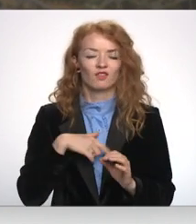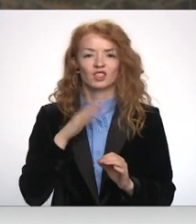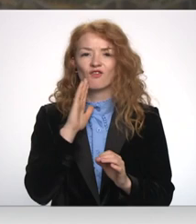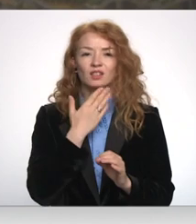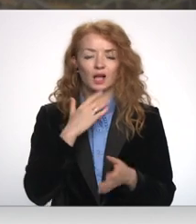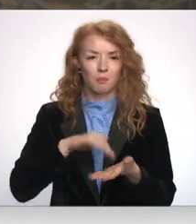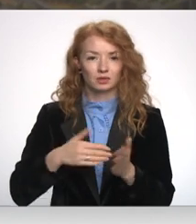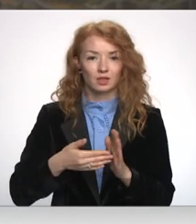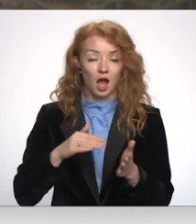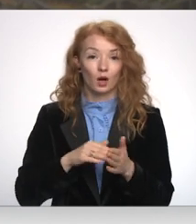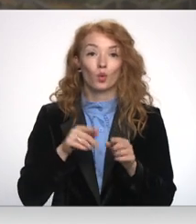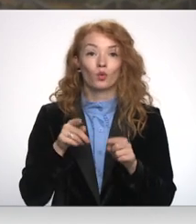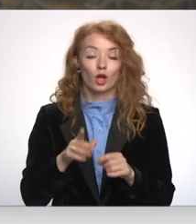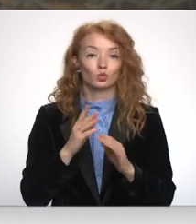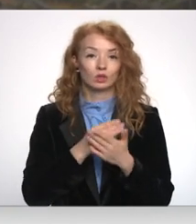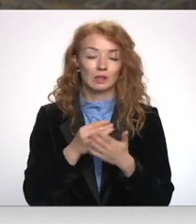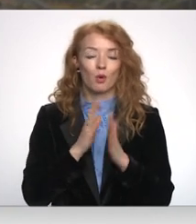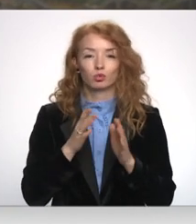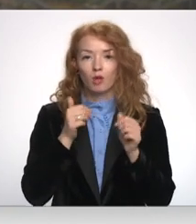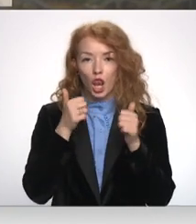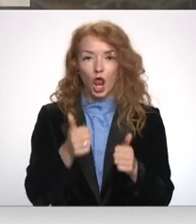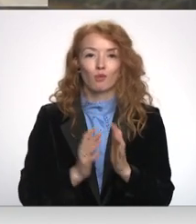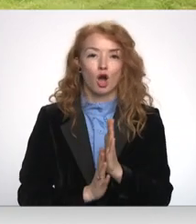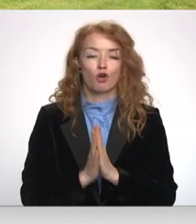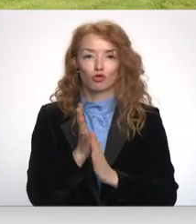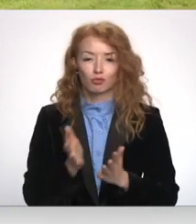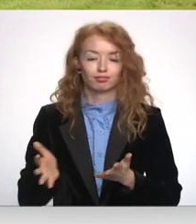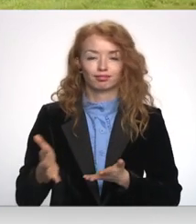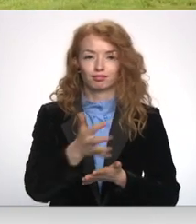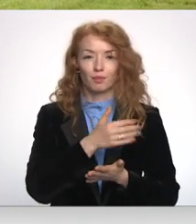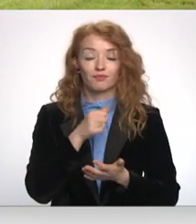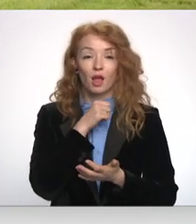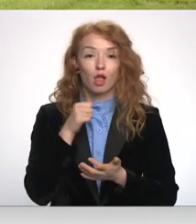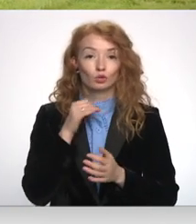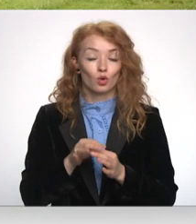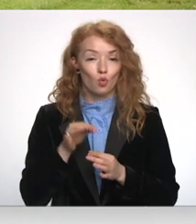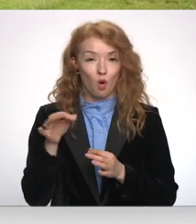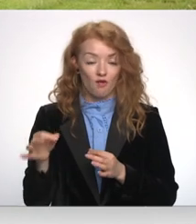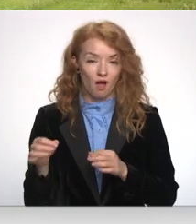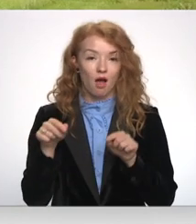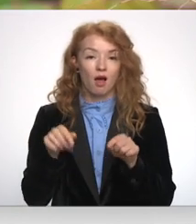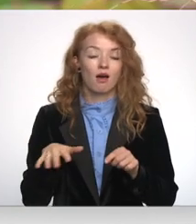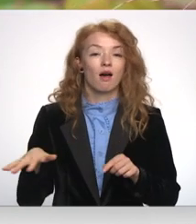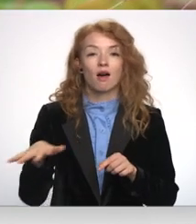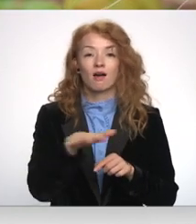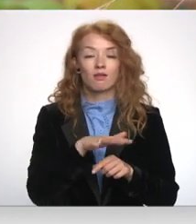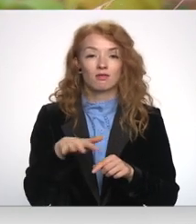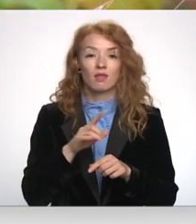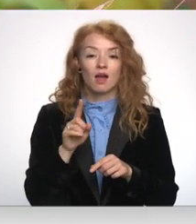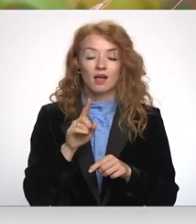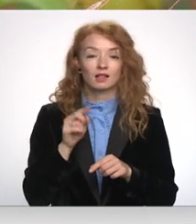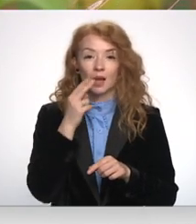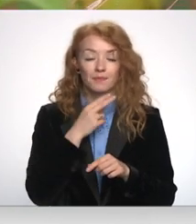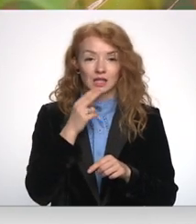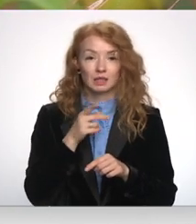laikapstākļi, kas sola labu ražas gadu. Talsu novada zemnieku saimniecība Maskuģinieki divi ir viena no